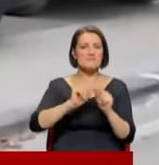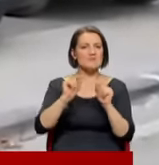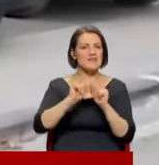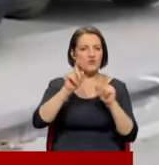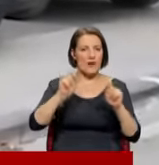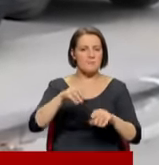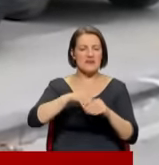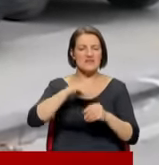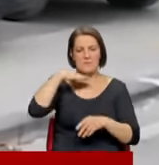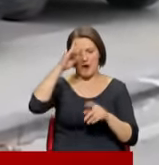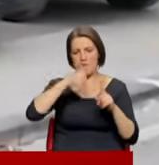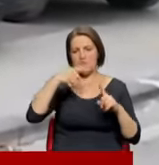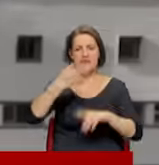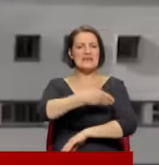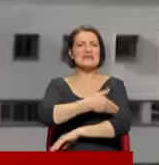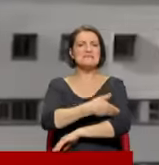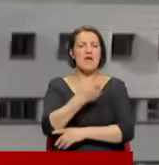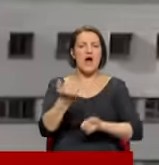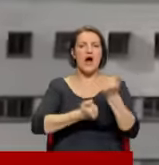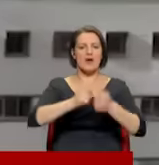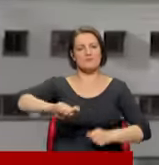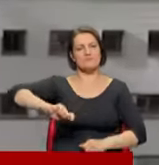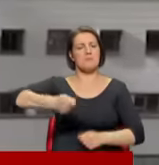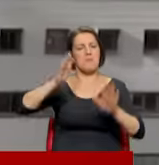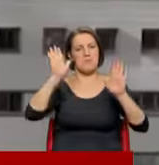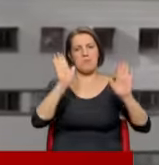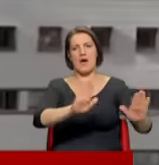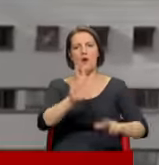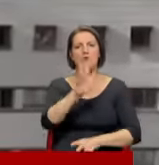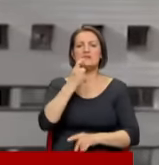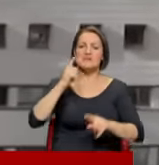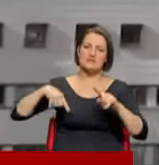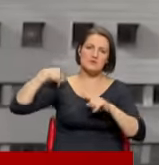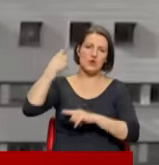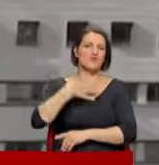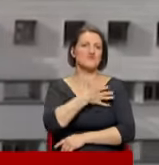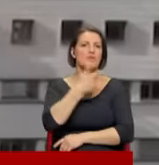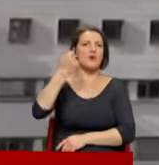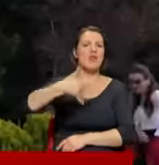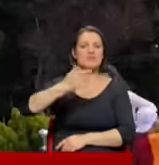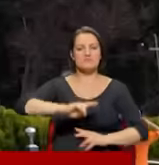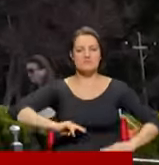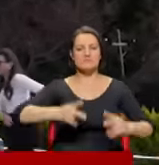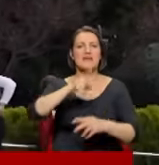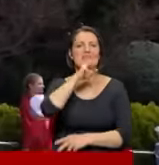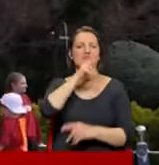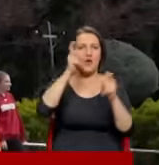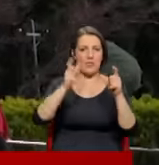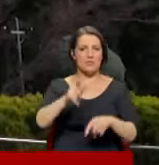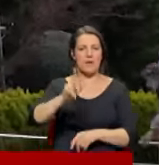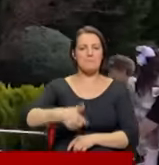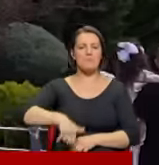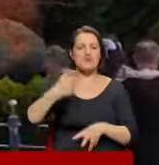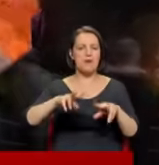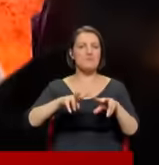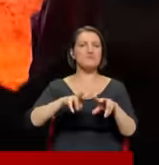için bayram boyunca hizmet araçlarına kontak kapattırdı. 30 yıl sonra CHP yönetimine geçen Keçiören'de ise Başkan